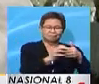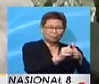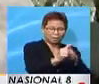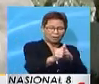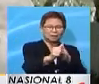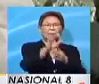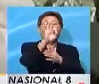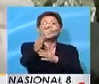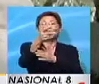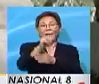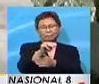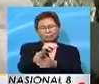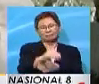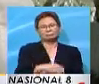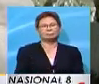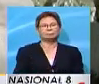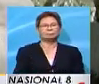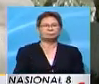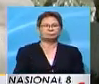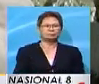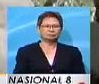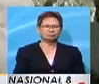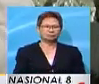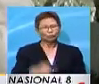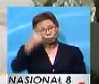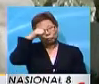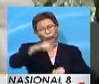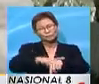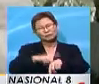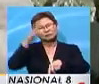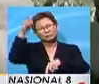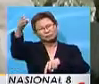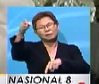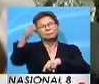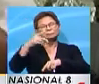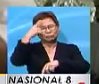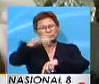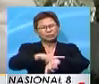Persatuan Bola ini demi masa